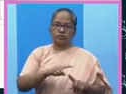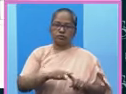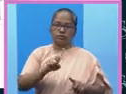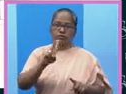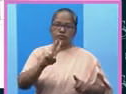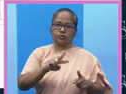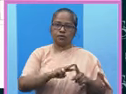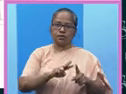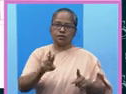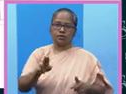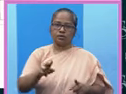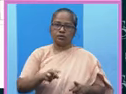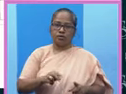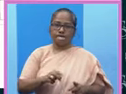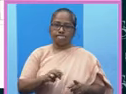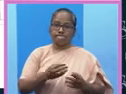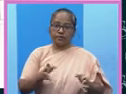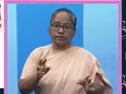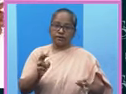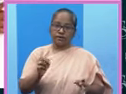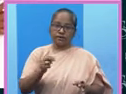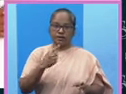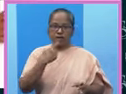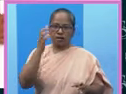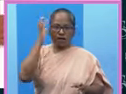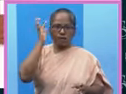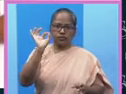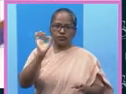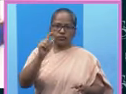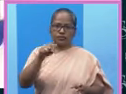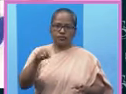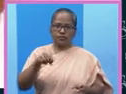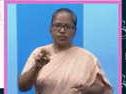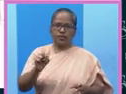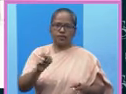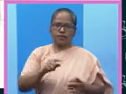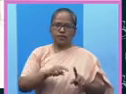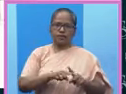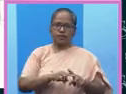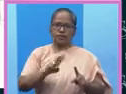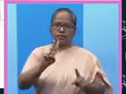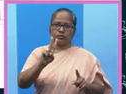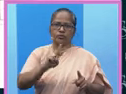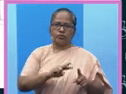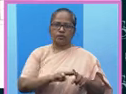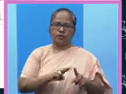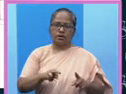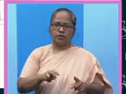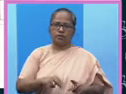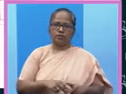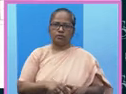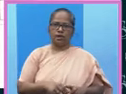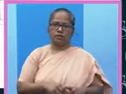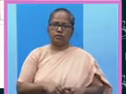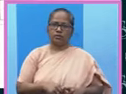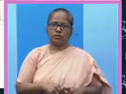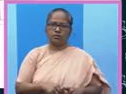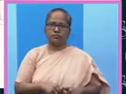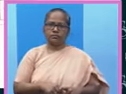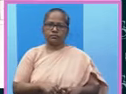2πr. பிரிவுகளோட எண்ணிக்கை n தெரியுமே ஆனால் 1/n இன்ட்டு 2πr அலகுகள். சரிங்களா? இதை எப்படி சுருக்கமாக ஞாபகம்